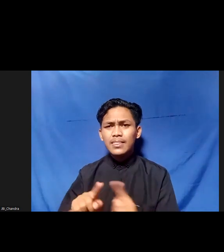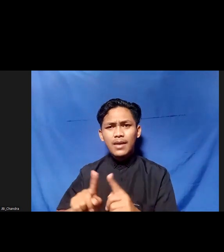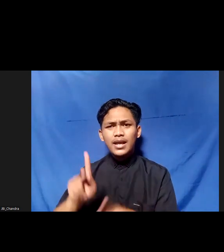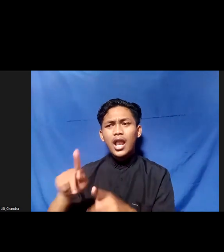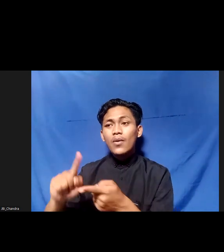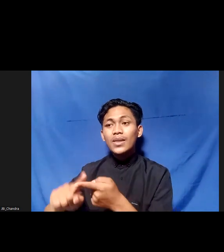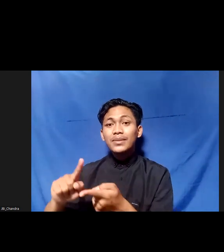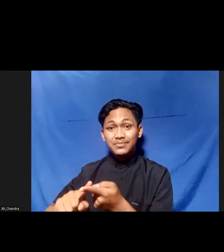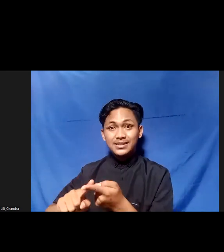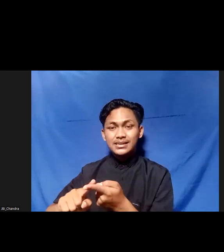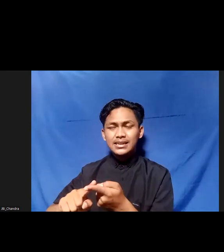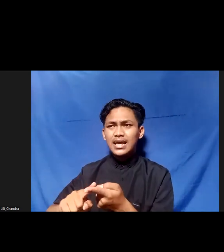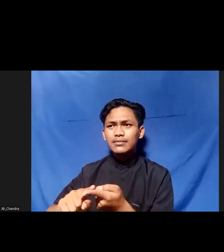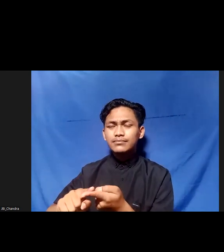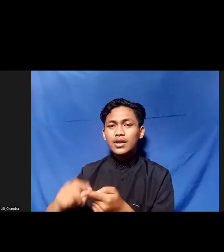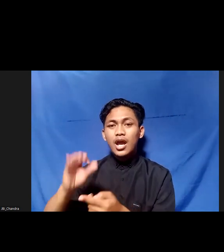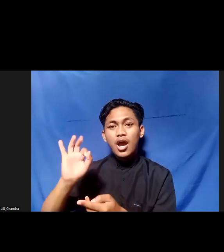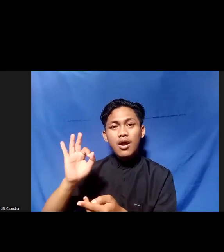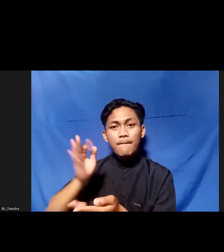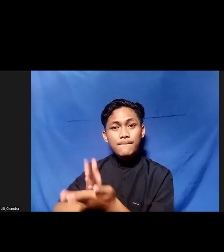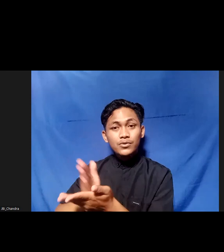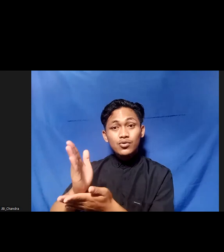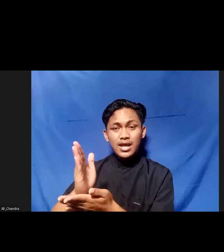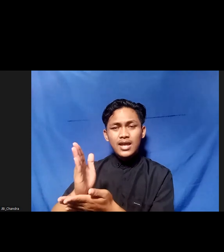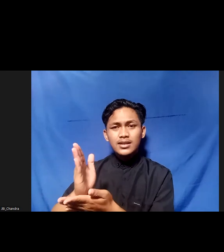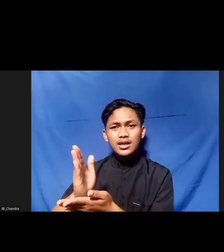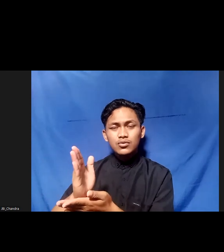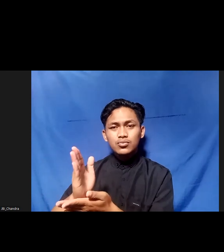pendidikan bahasa Arab tentu akan